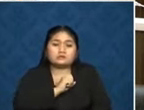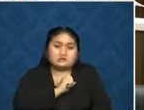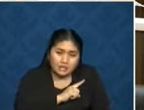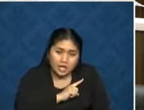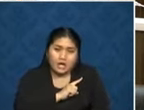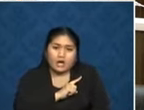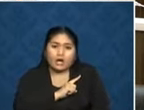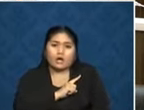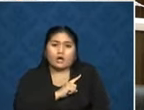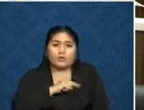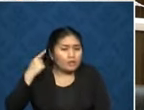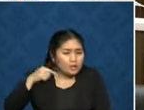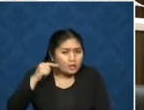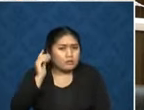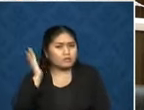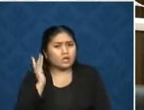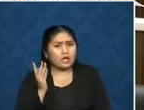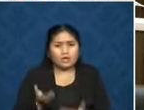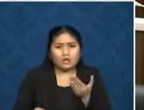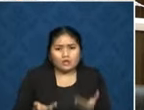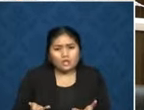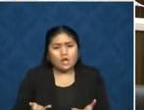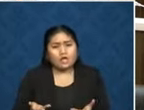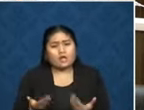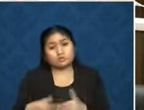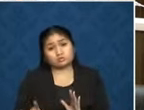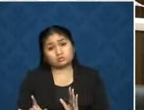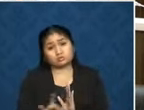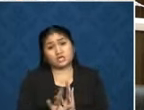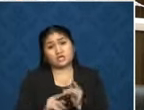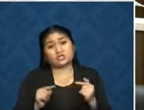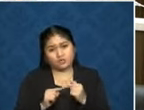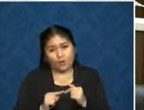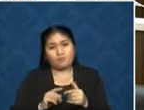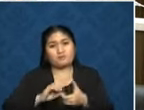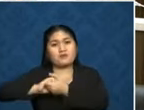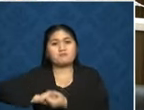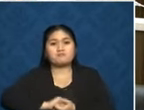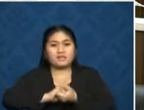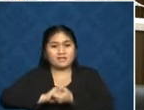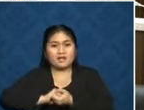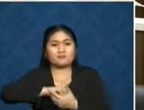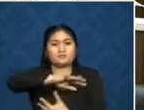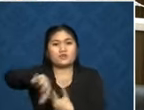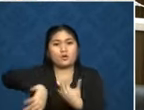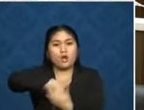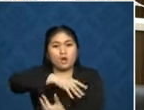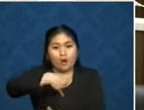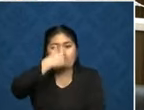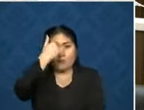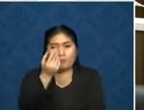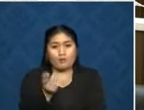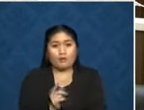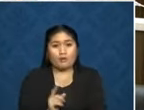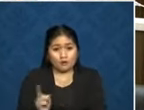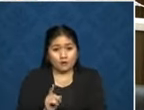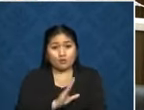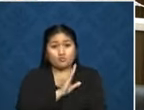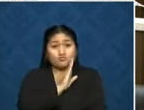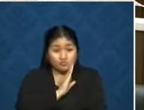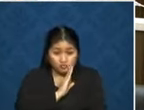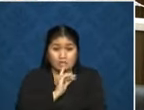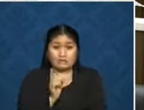ศบางอะไรสุดท้ายอีกเรื่องหนึ่งก็คือเรื่องมันต้องเป็นมิตรกับสิ่งแวดล้อมเพราะว่าไม่อย่างนั้นเองเนี่ยมันจะทำ